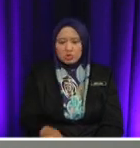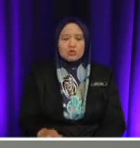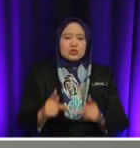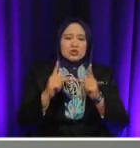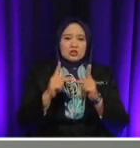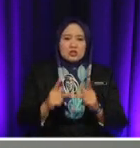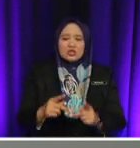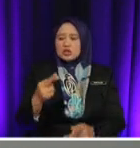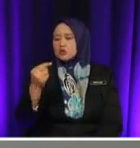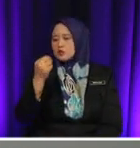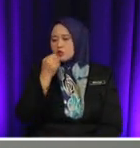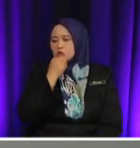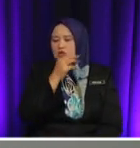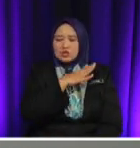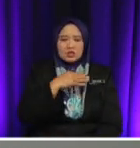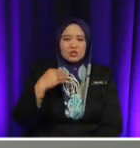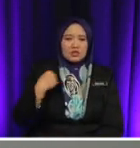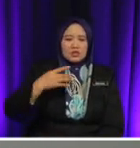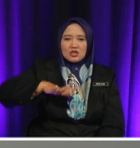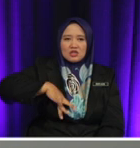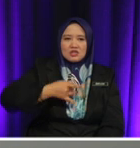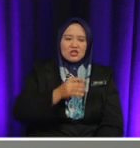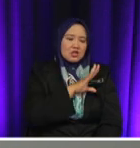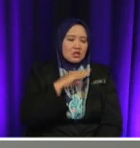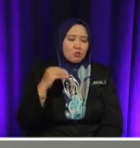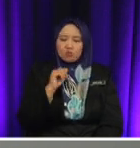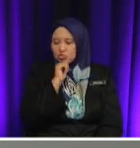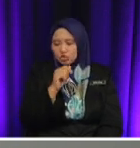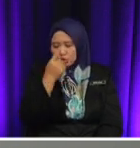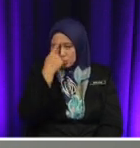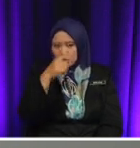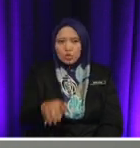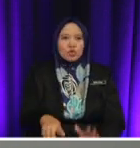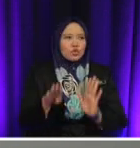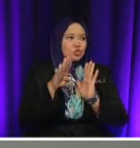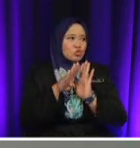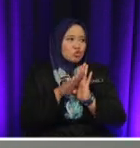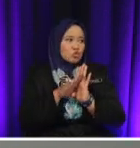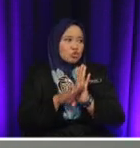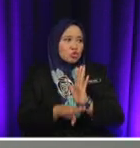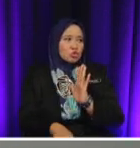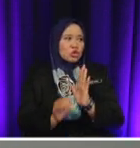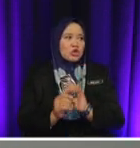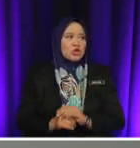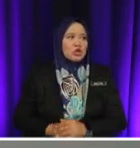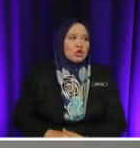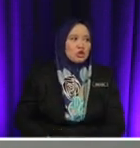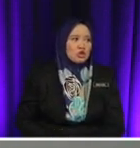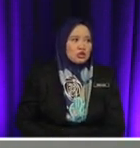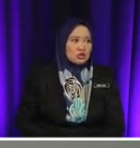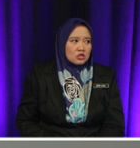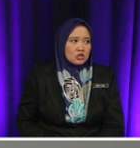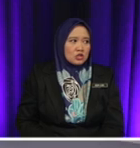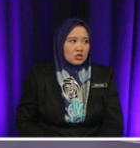rasa dan juga dia bukan untuk mengekalkan minuman okey so ada satu lagi jawapan yang